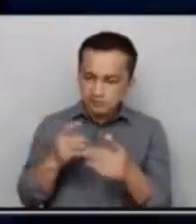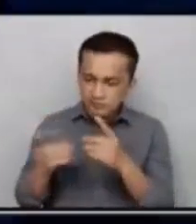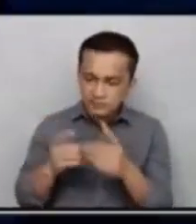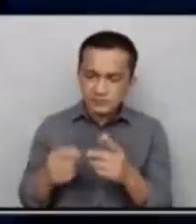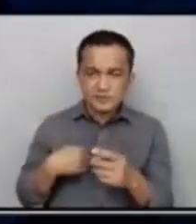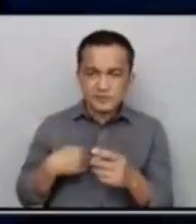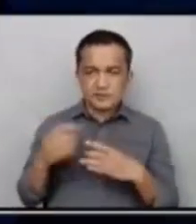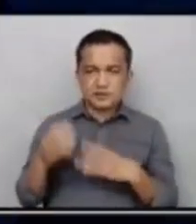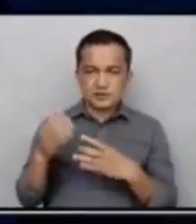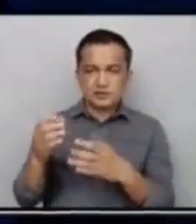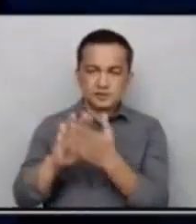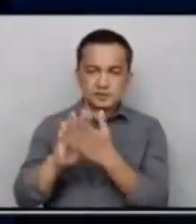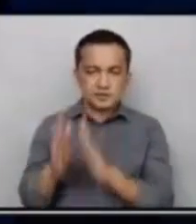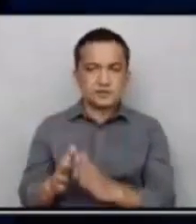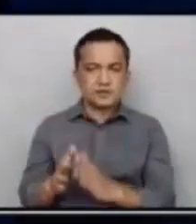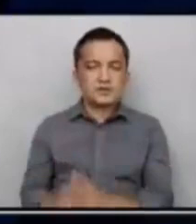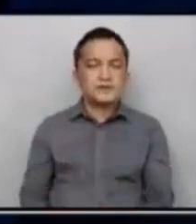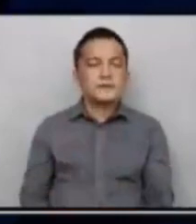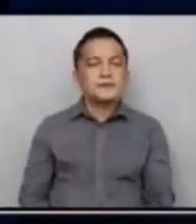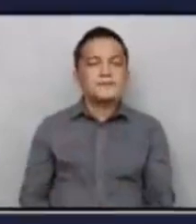to peace and